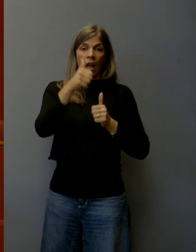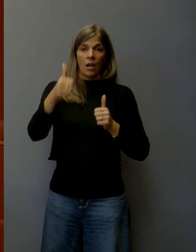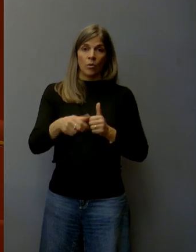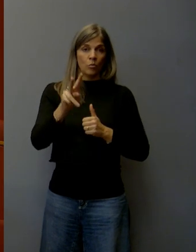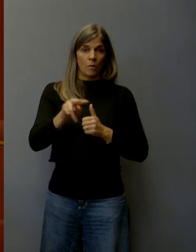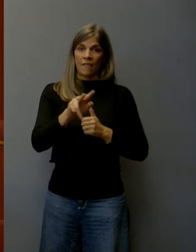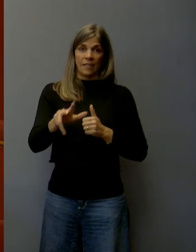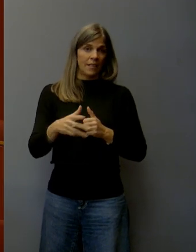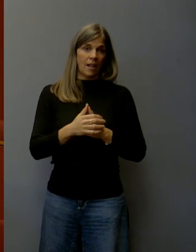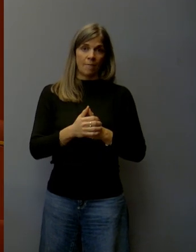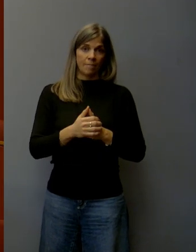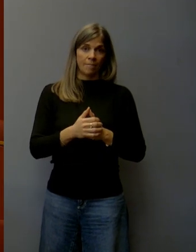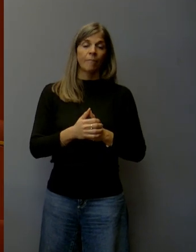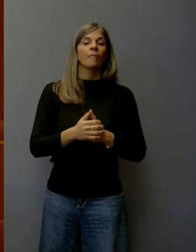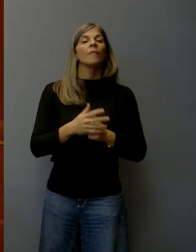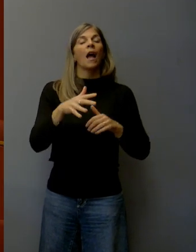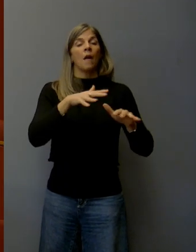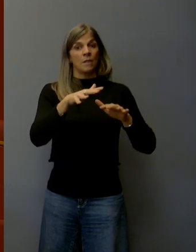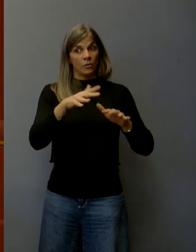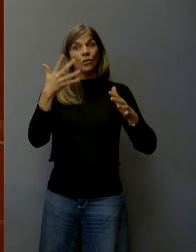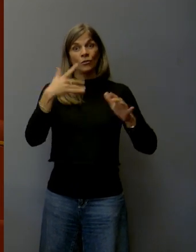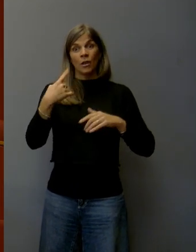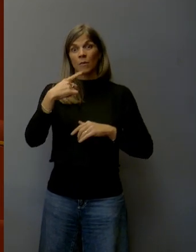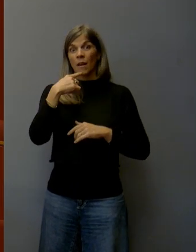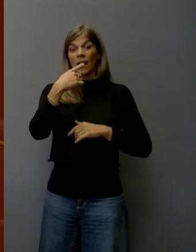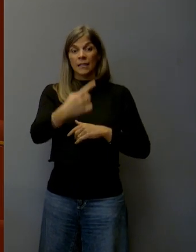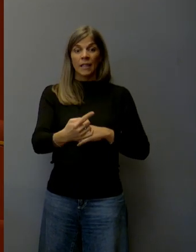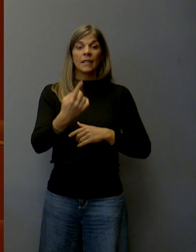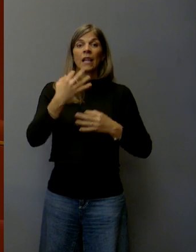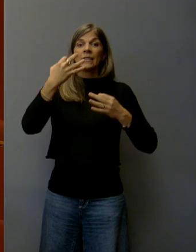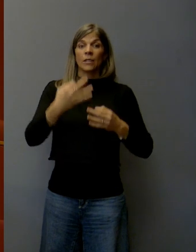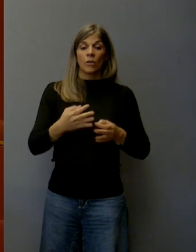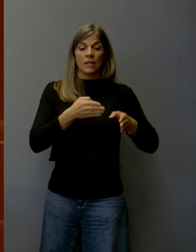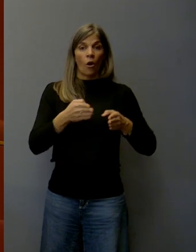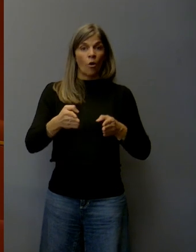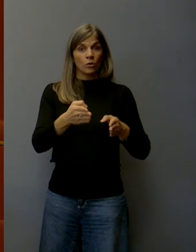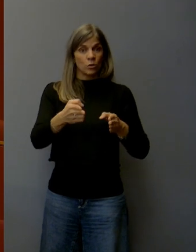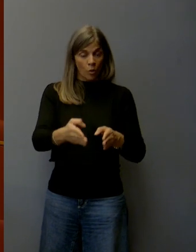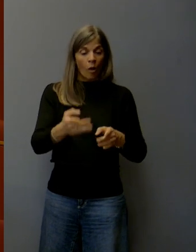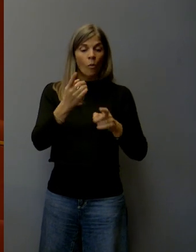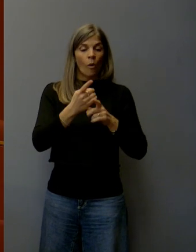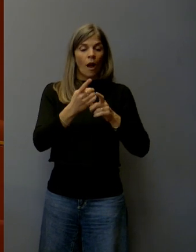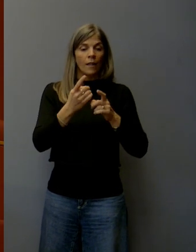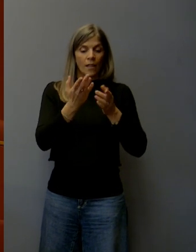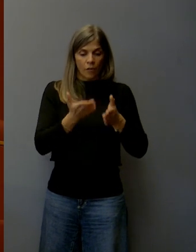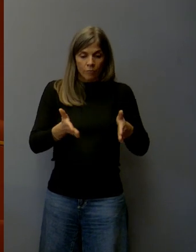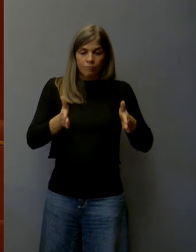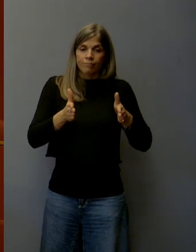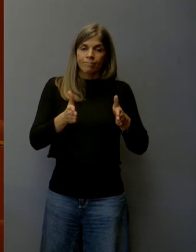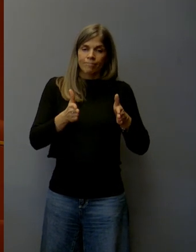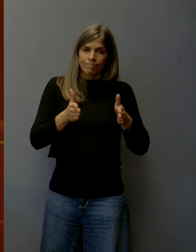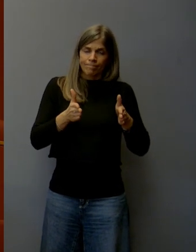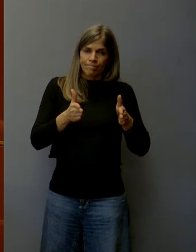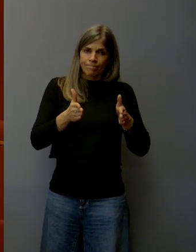preso altro che L'amministrazione è indicato tra le priorità l'intervento di messa in sicurezza i corsi d'acqua da realizzare mediante la regolare